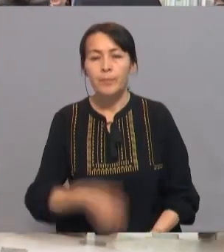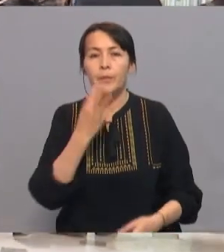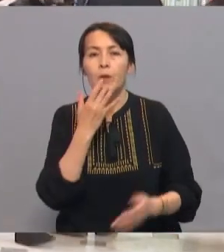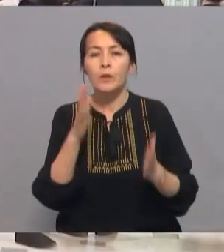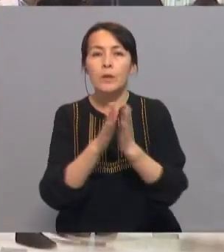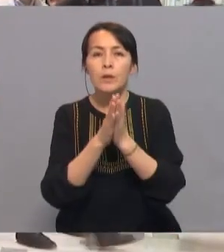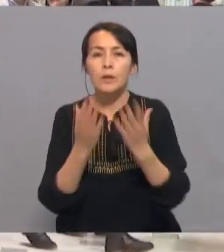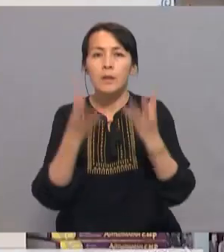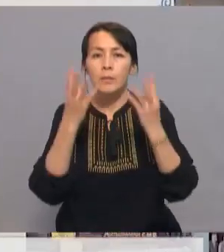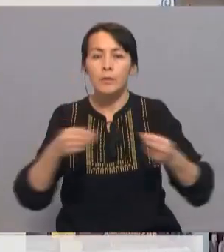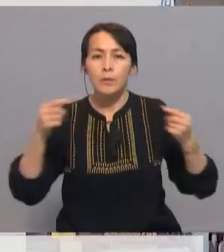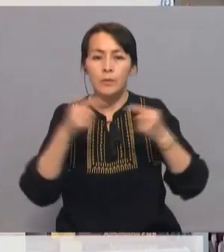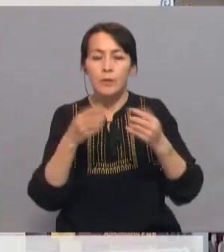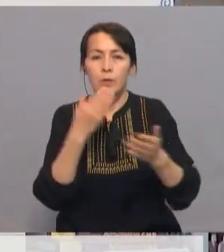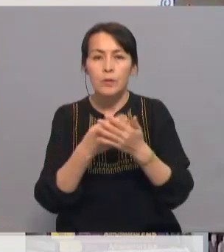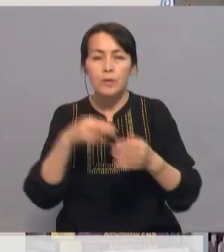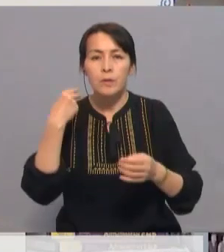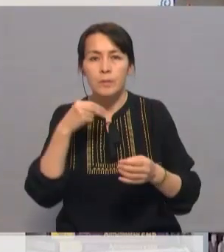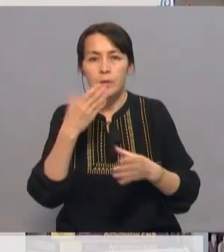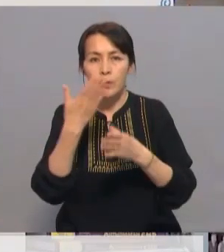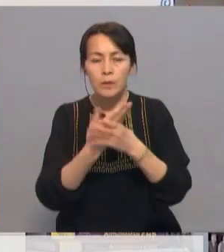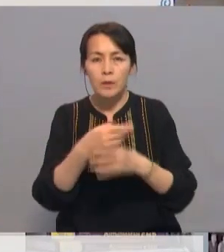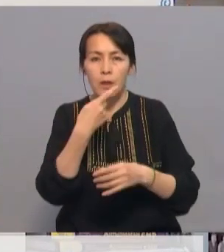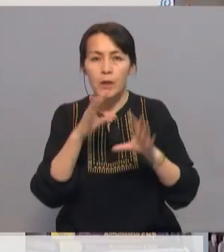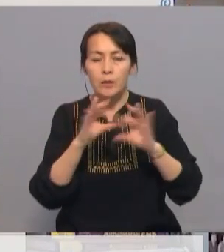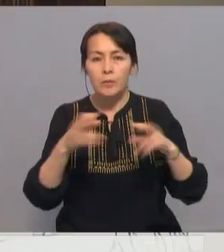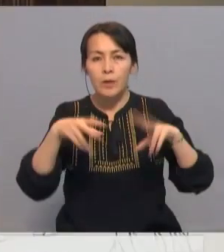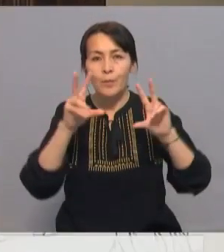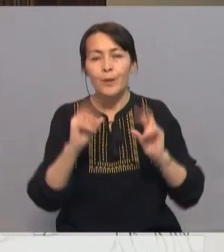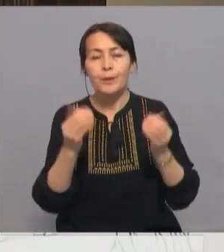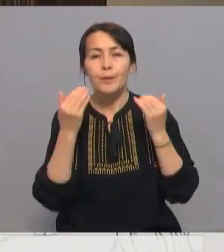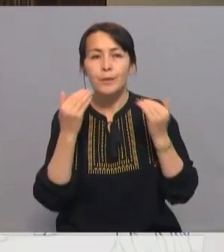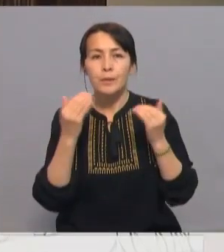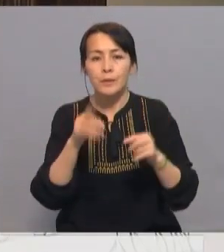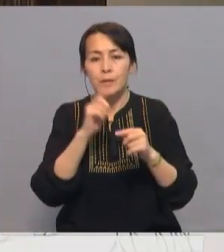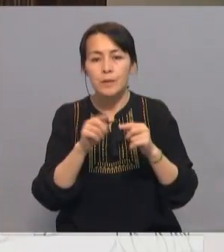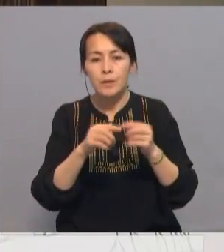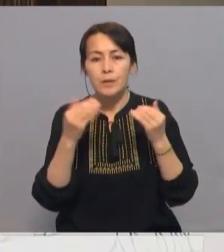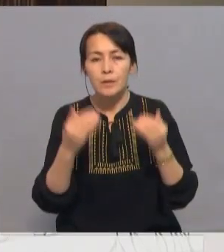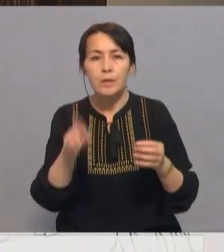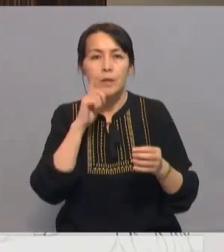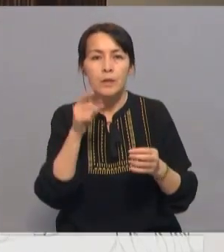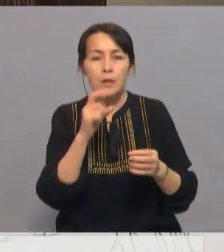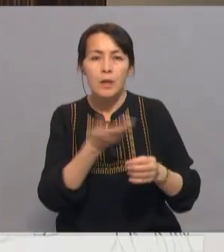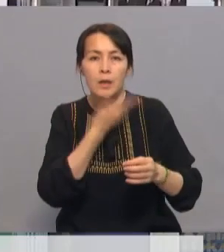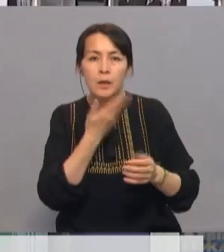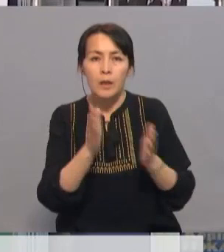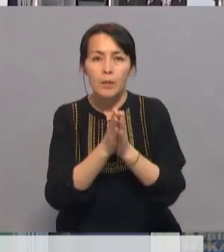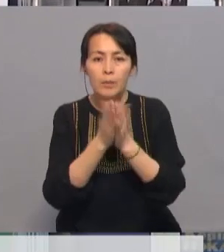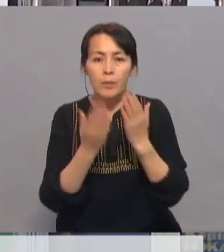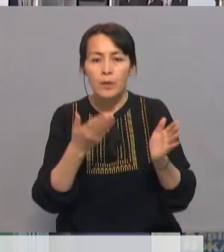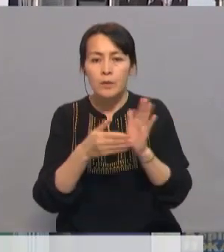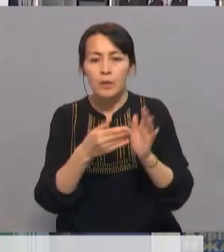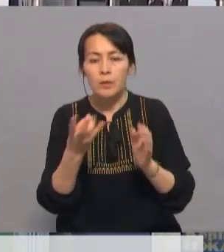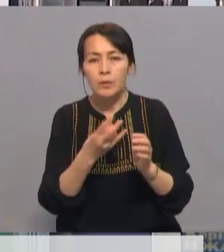Ұлттық кітап күнін белгілеу туралы ұсынысты президентке қолдайтын жеткізген. Мамандар бұл процесі жылдамдату үшін жастарды кітап оқуға баулу керегін